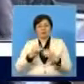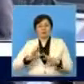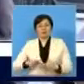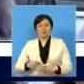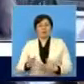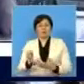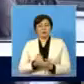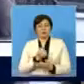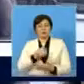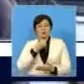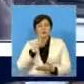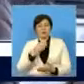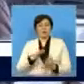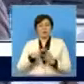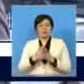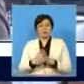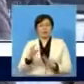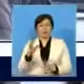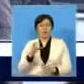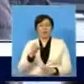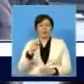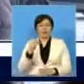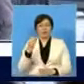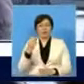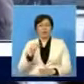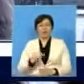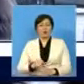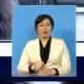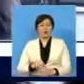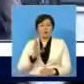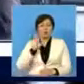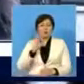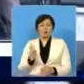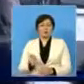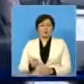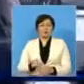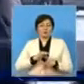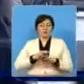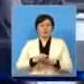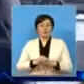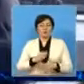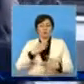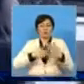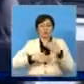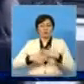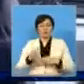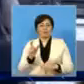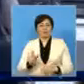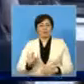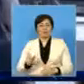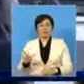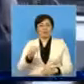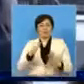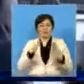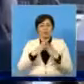Мынау Ойыл ауданына қарасты Ақшатау ауылы елге тұщы су келіп халық қуанып жатыр. Қазір барлық үйге кіріп болды.